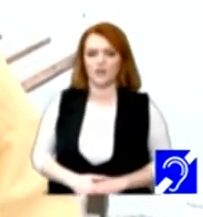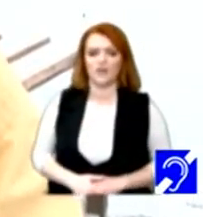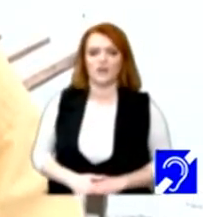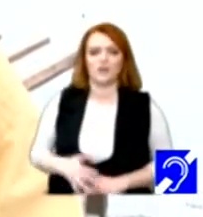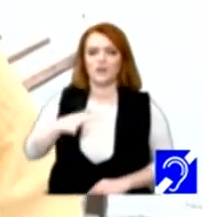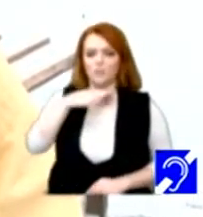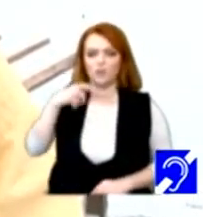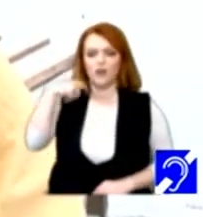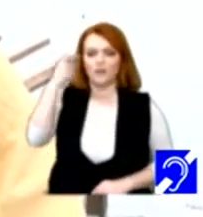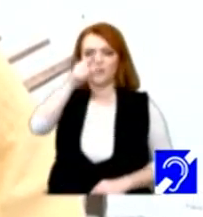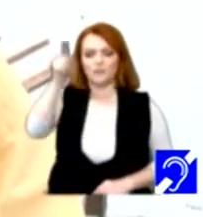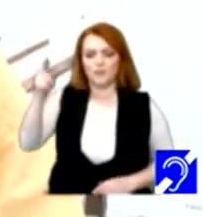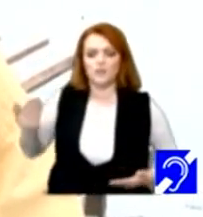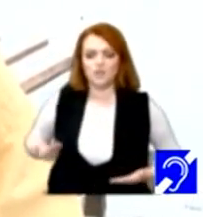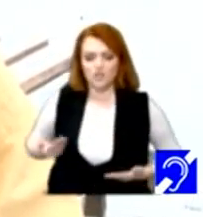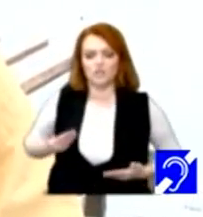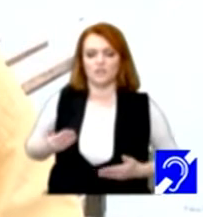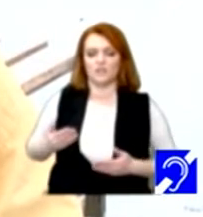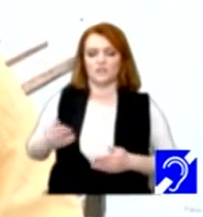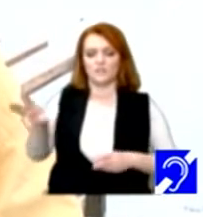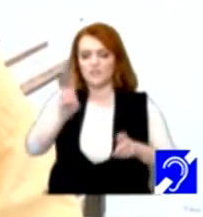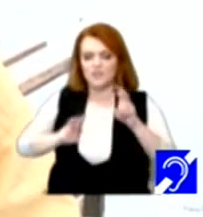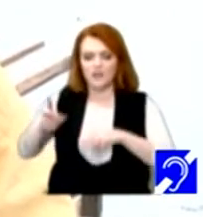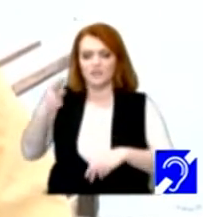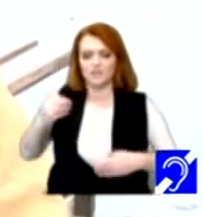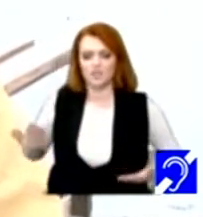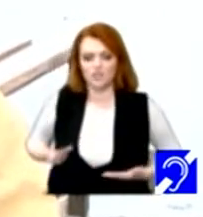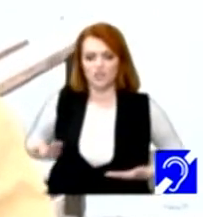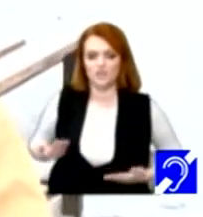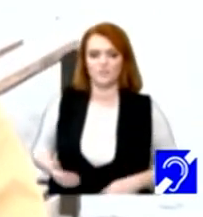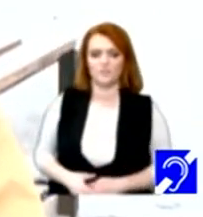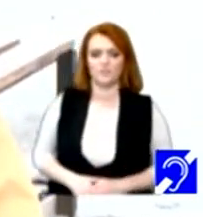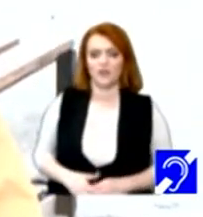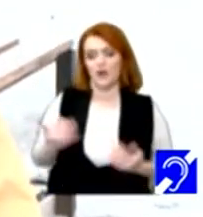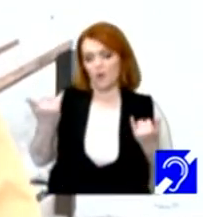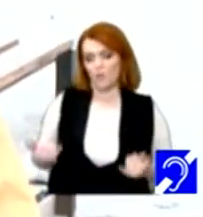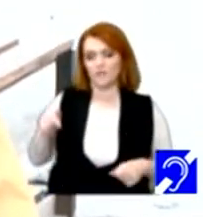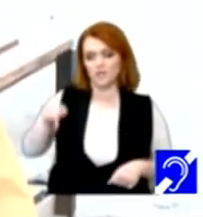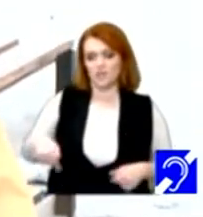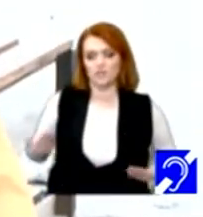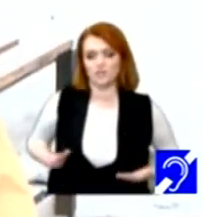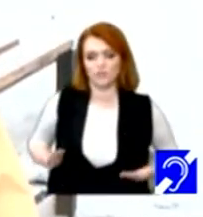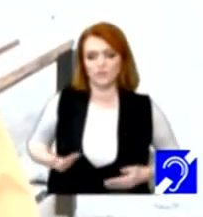punct, pe la diferiți oameni și